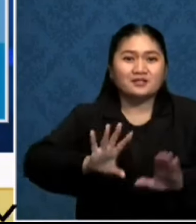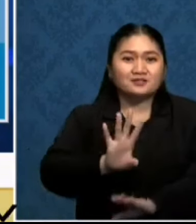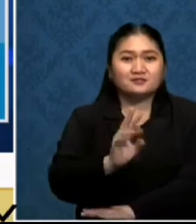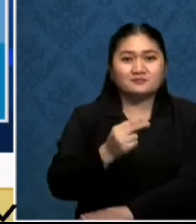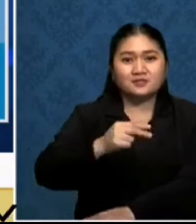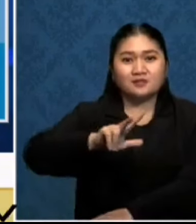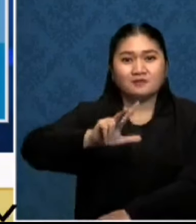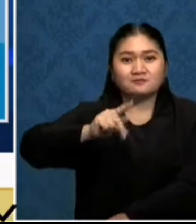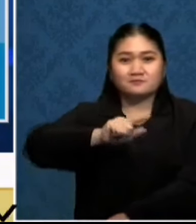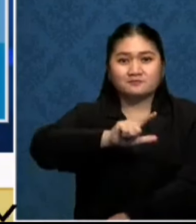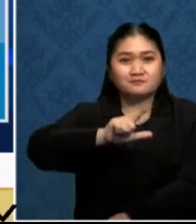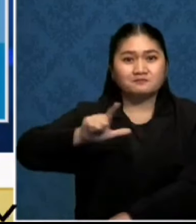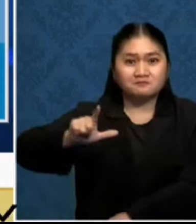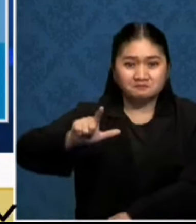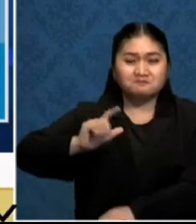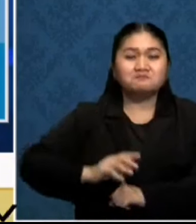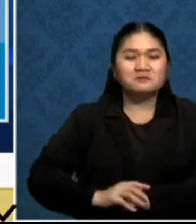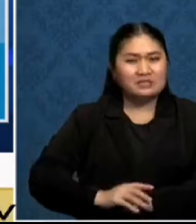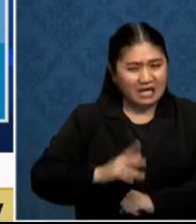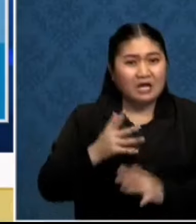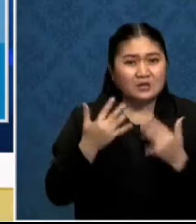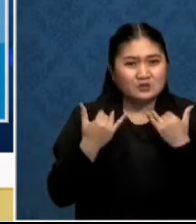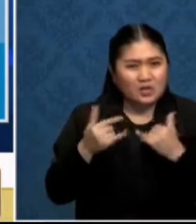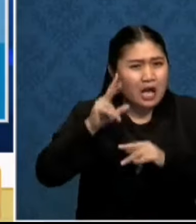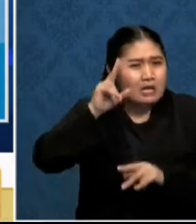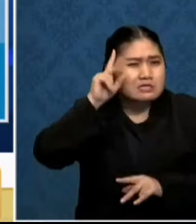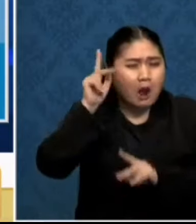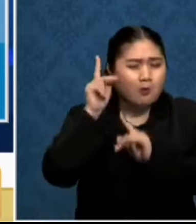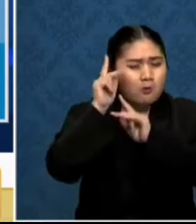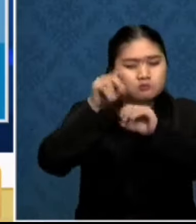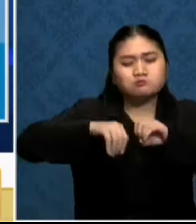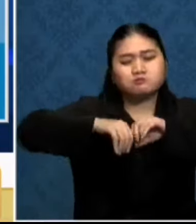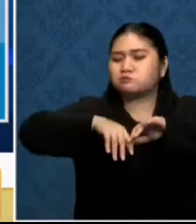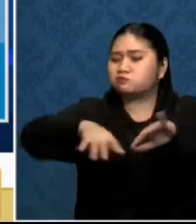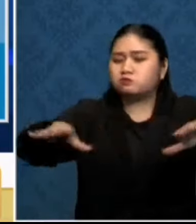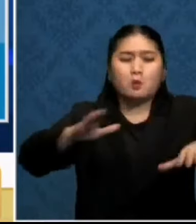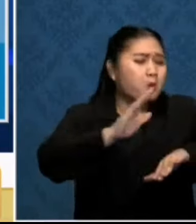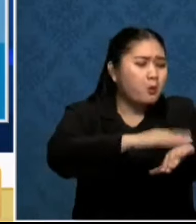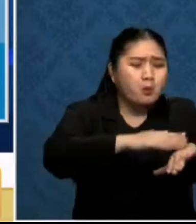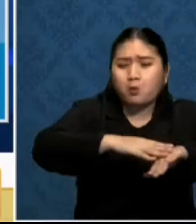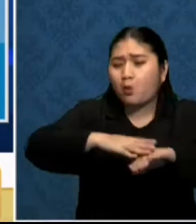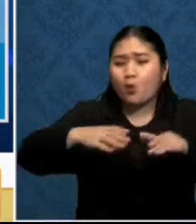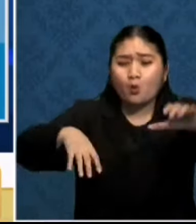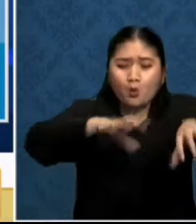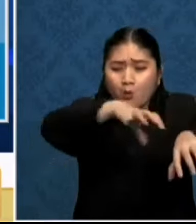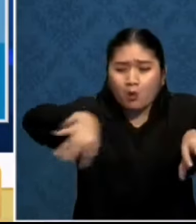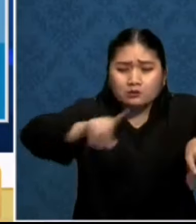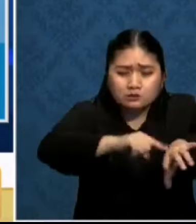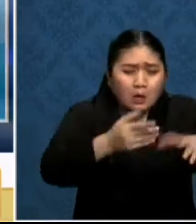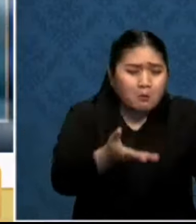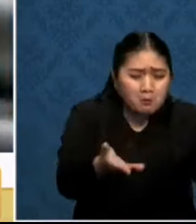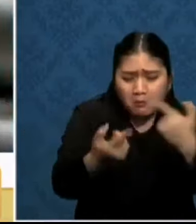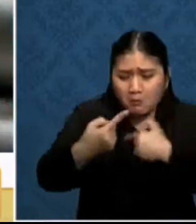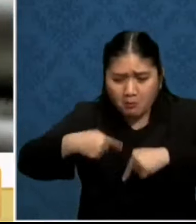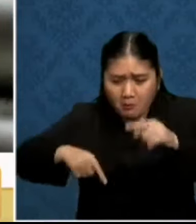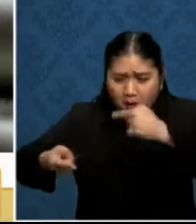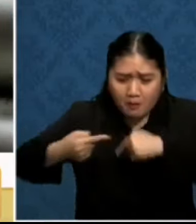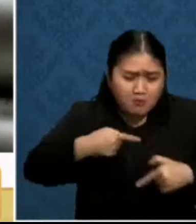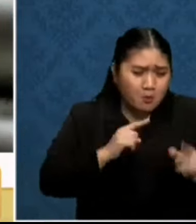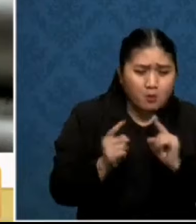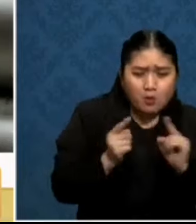ล้านเพราะฉะนั้นที่พยายามออกข่าวสร้างภาพใหญ่โตเชิญหน่วยงานมากำชับเร่งเบิกจ่ายงบ